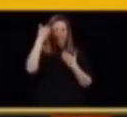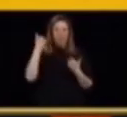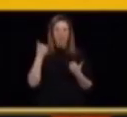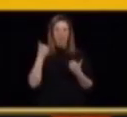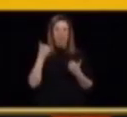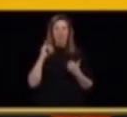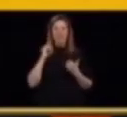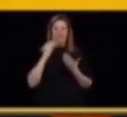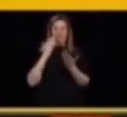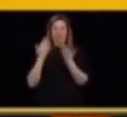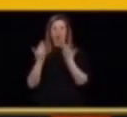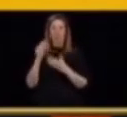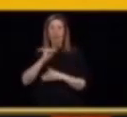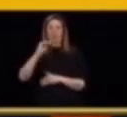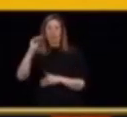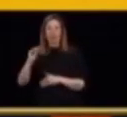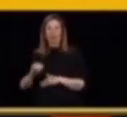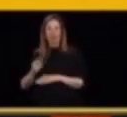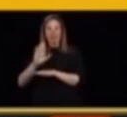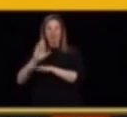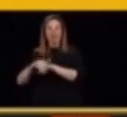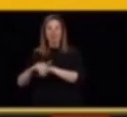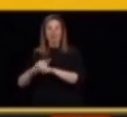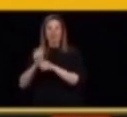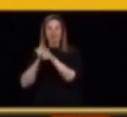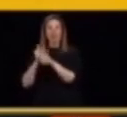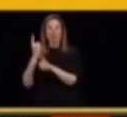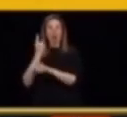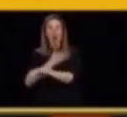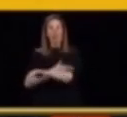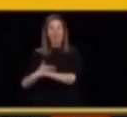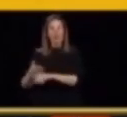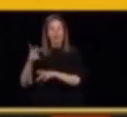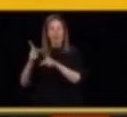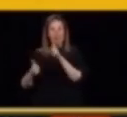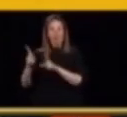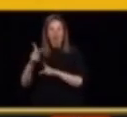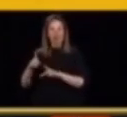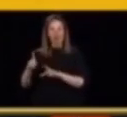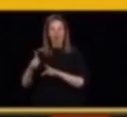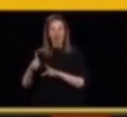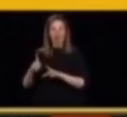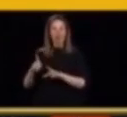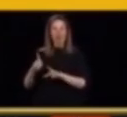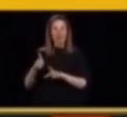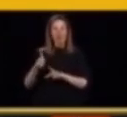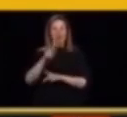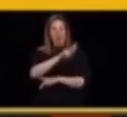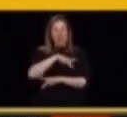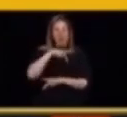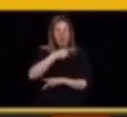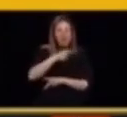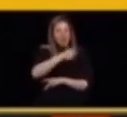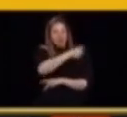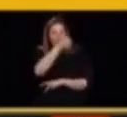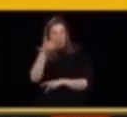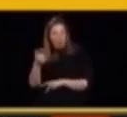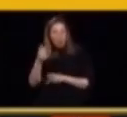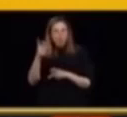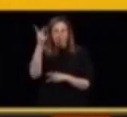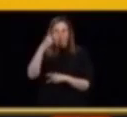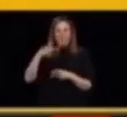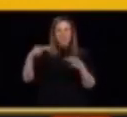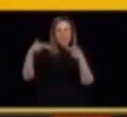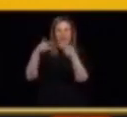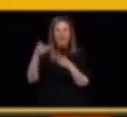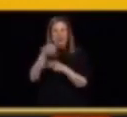million d'habitants, on ne sait pas si les autres États ou pays calculent bien tous ceux qui sont décédés